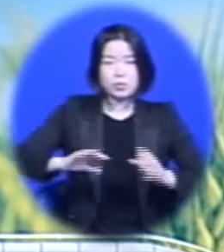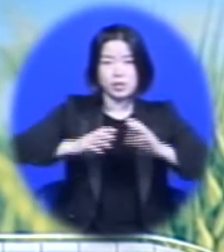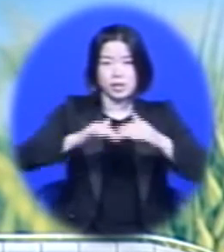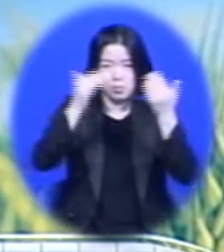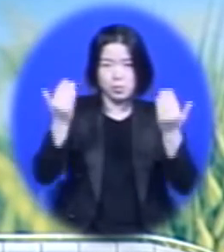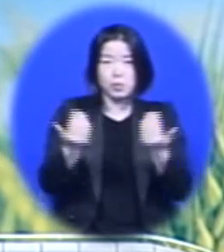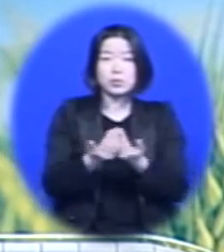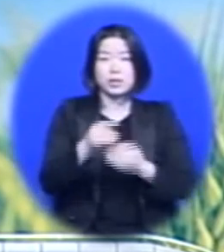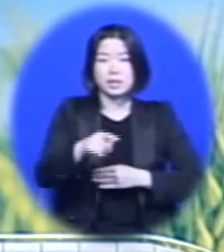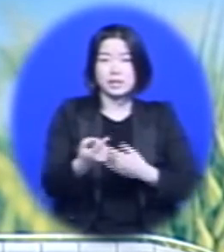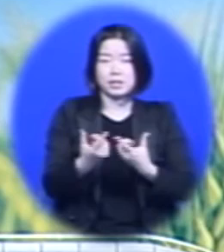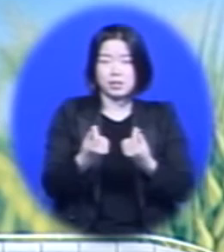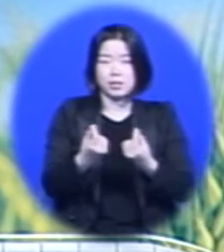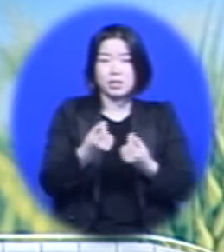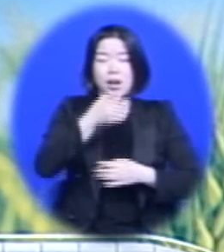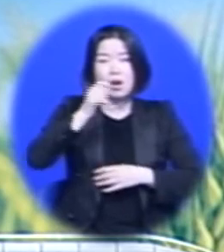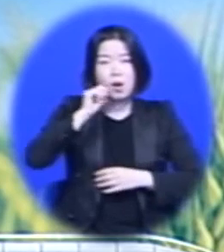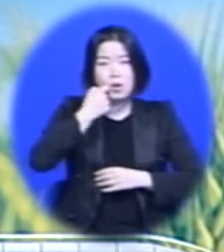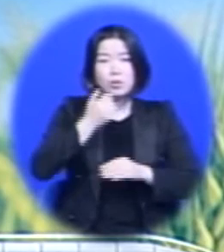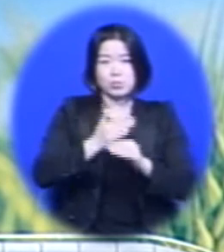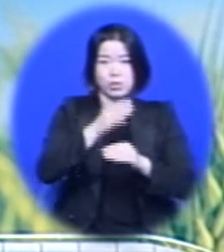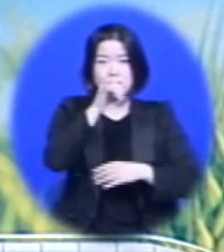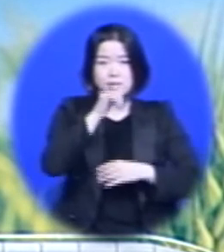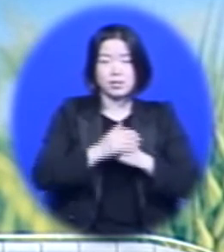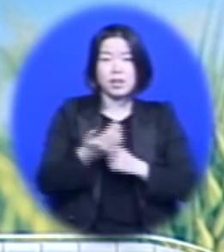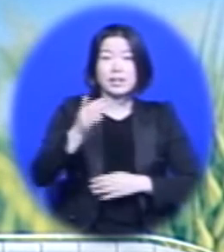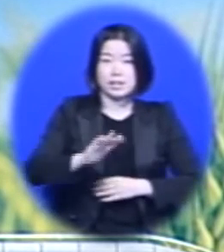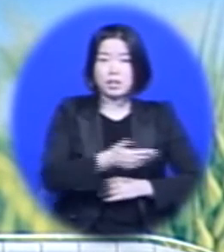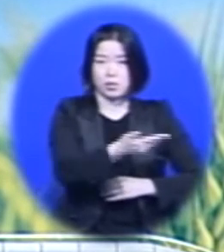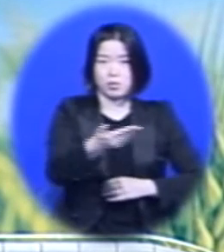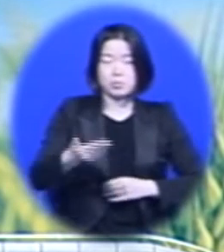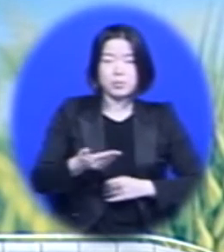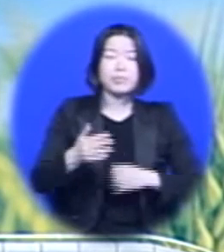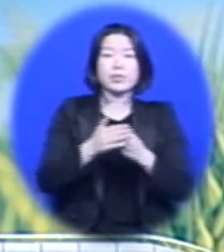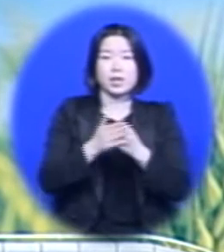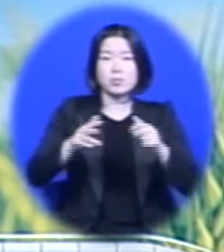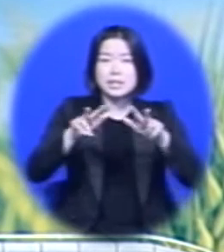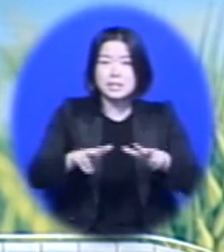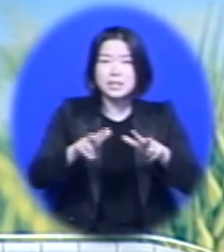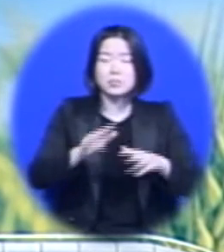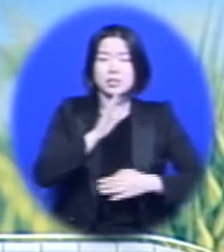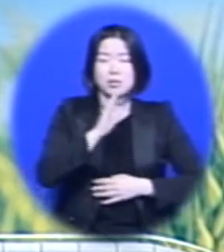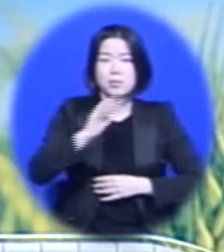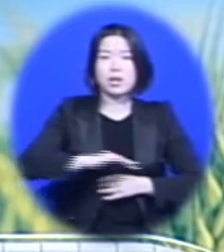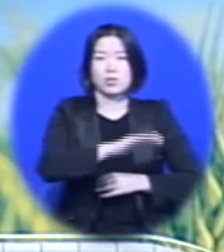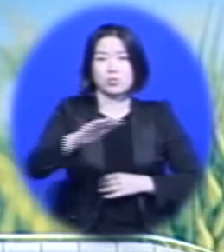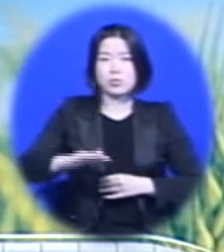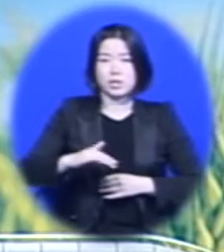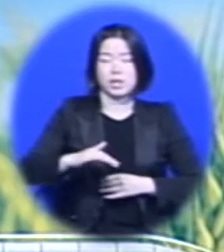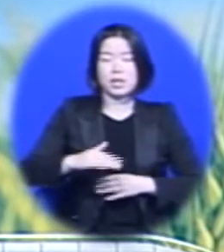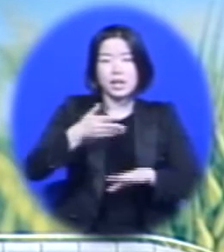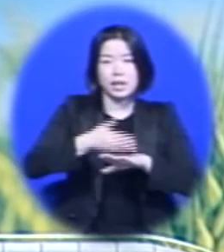지금 그런 어려움 중에 있습니다. 그런데 여러분, 그래서 지금이야말로 우리에게 감사